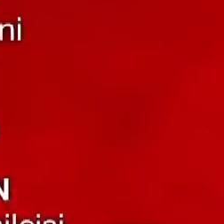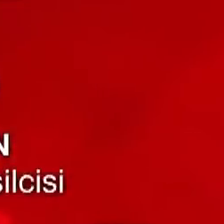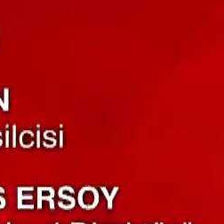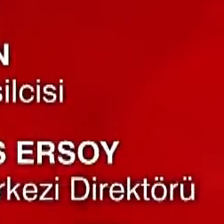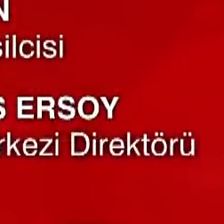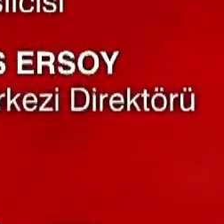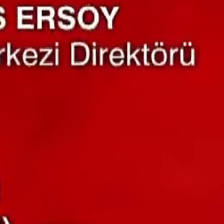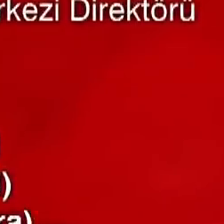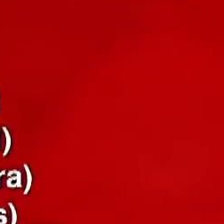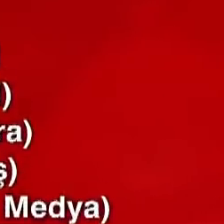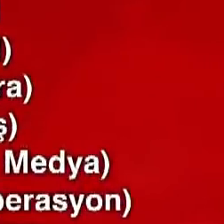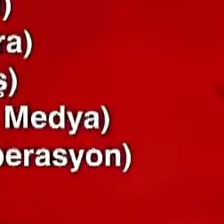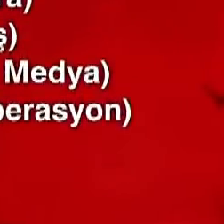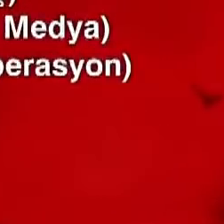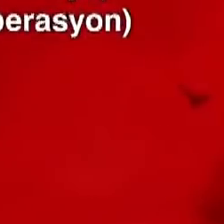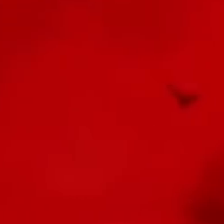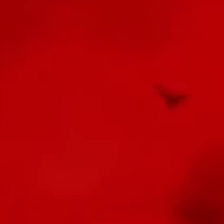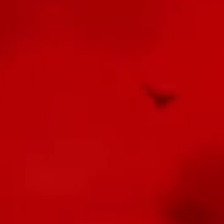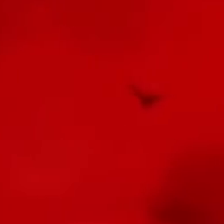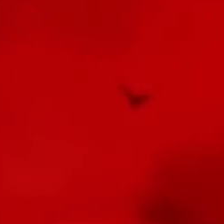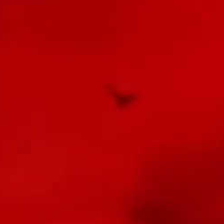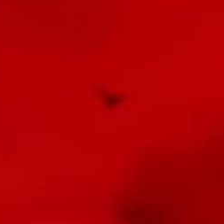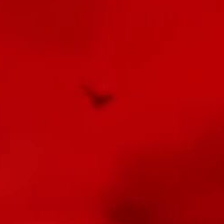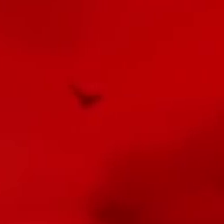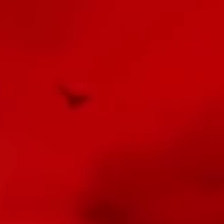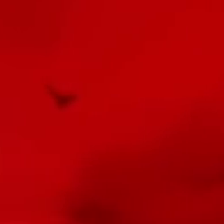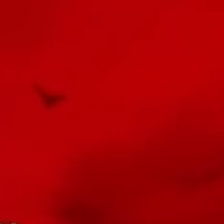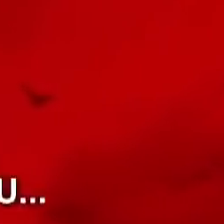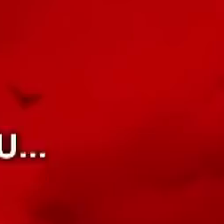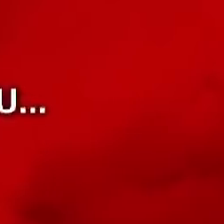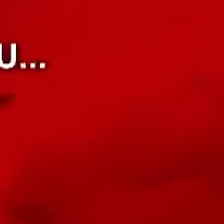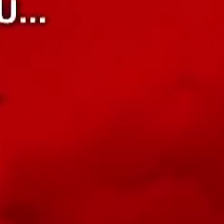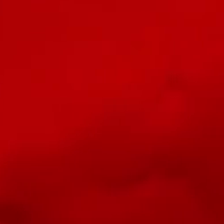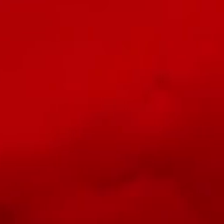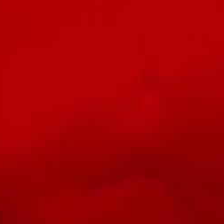yeniden doğdun dersin. Derya olur